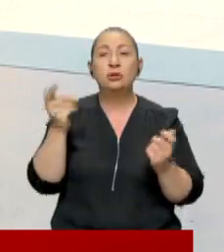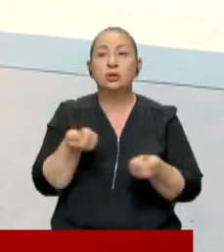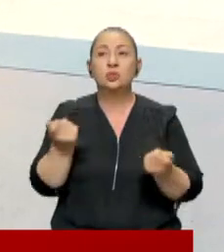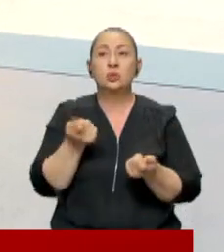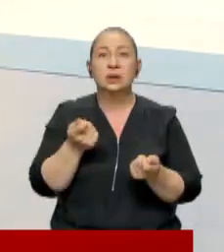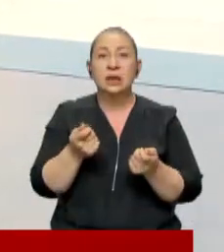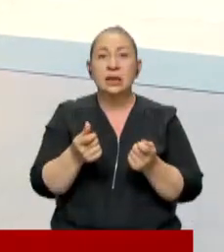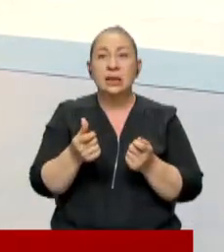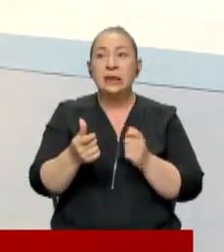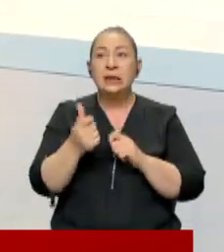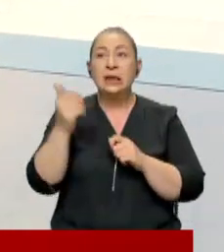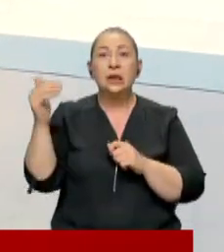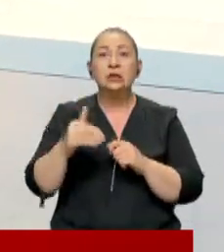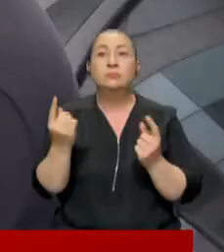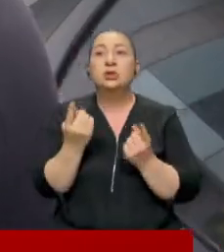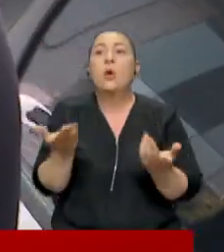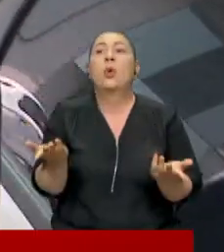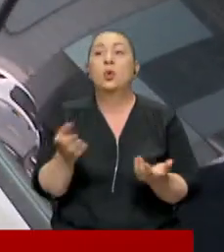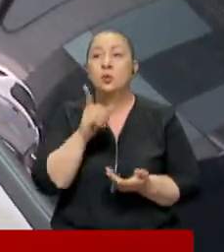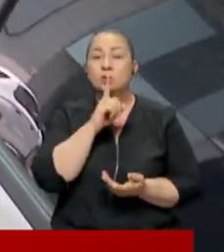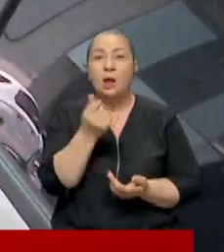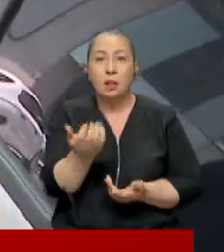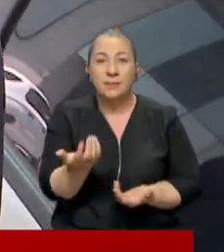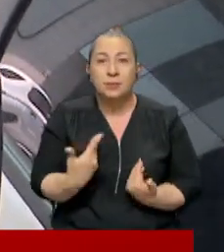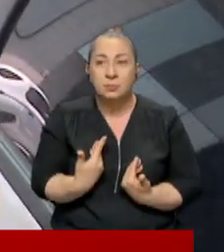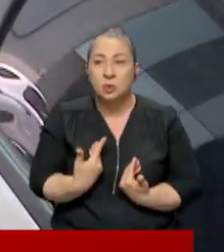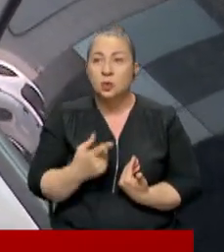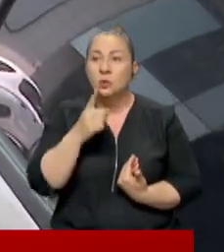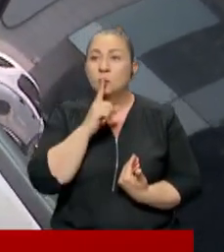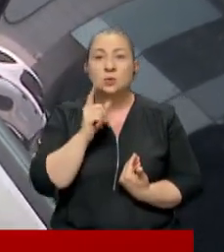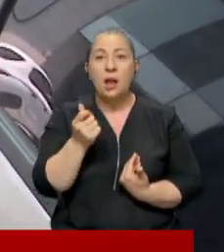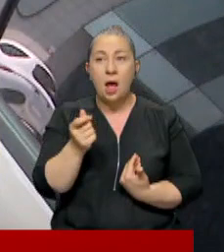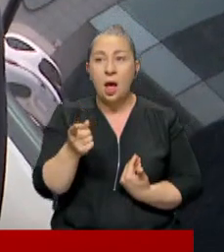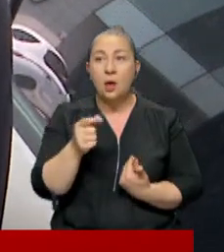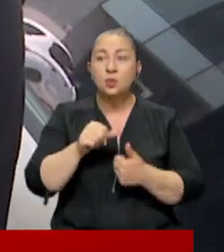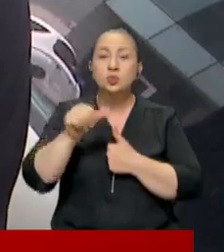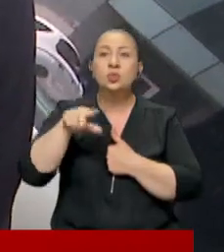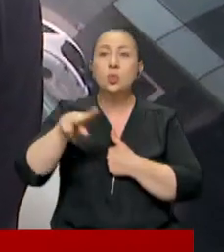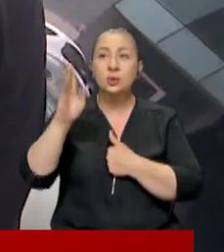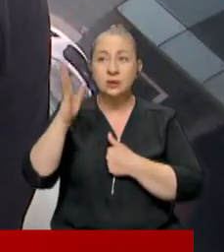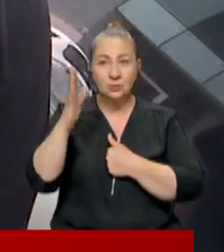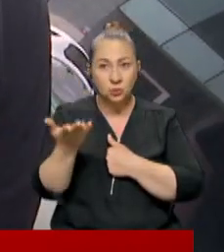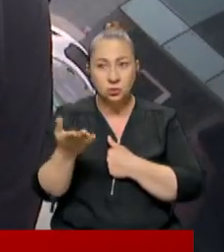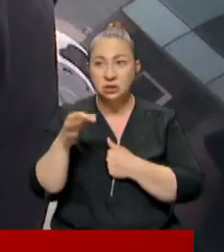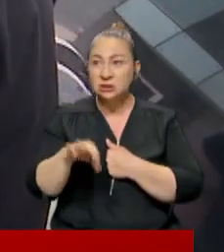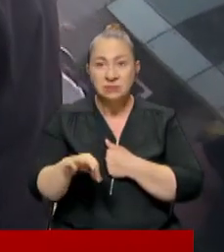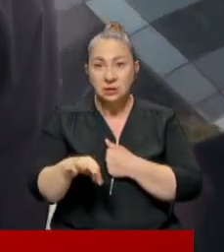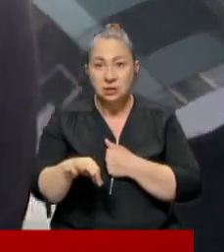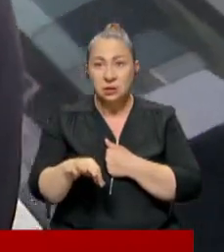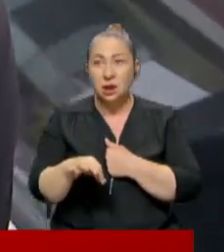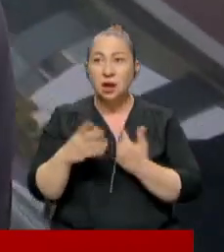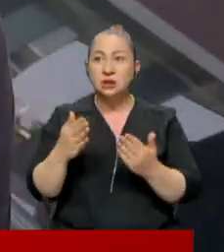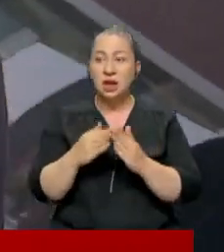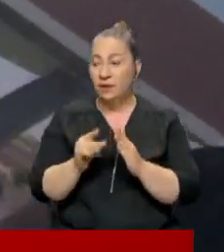çünkü geri gelecek gibi bir şey yok artık 100 liralık alabildik 100 lira de Uzun Yollara gidebiliyor duk Şimdi